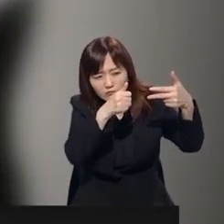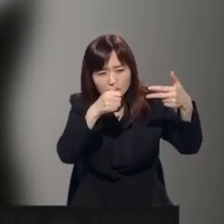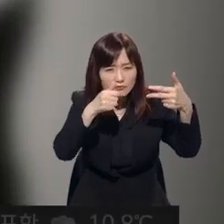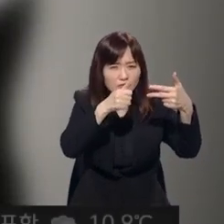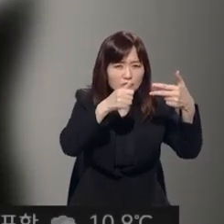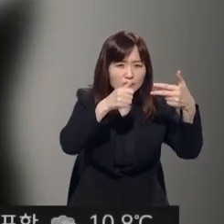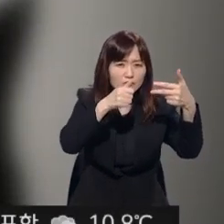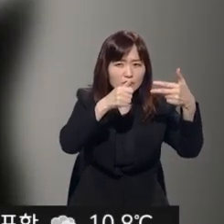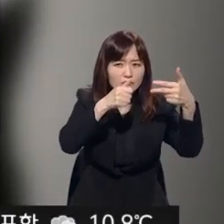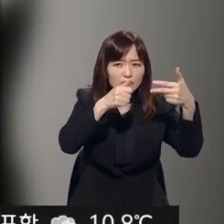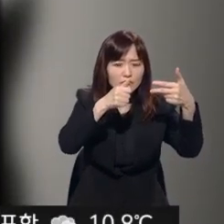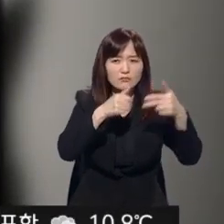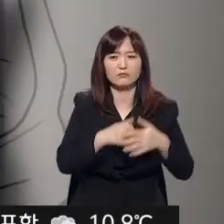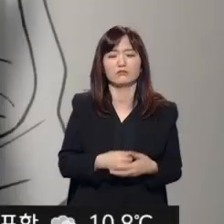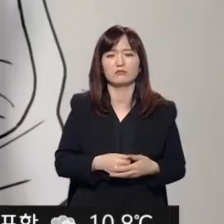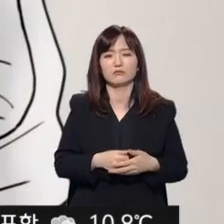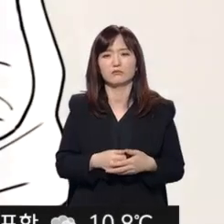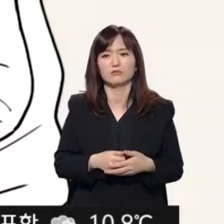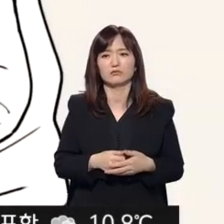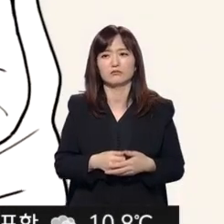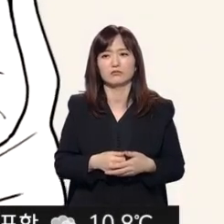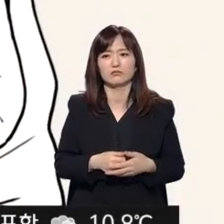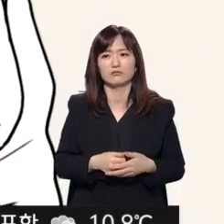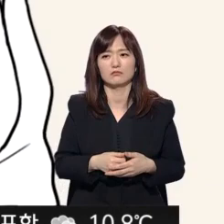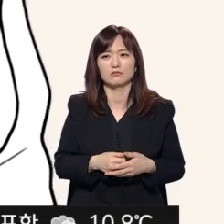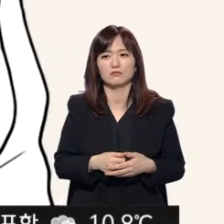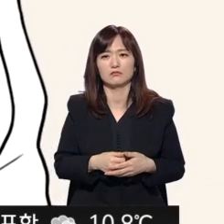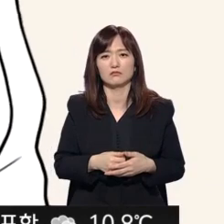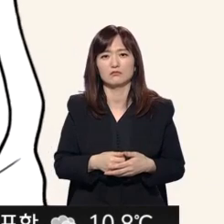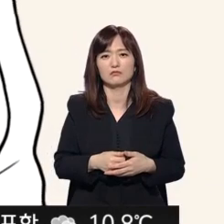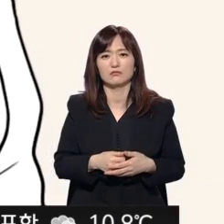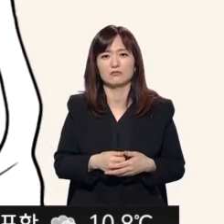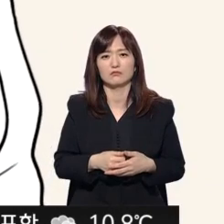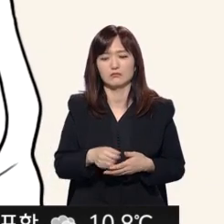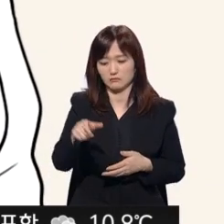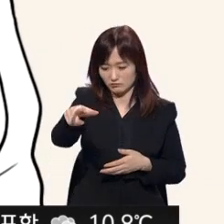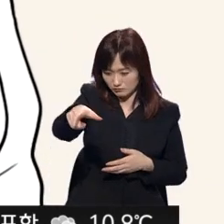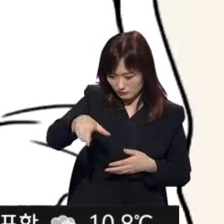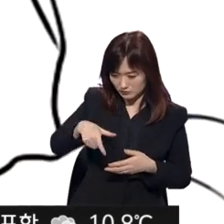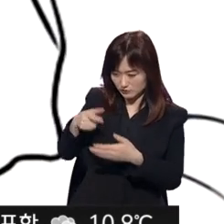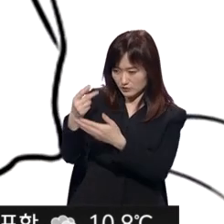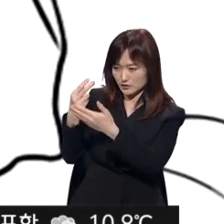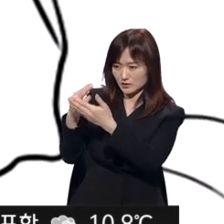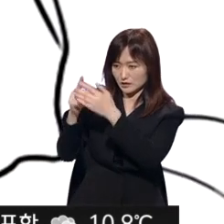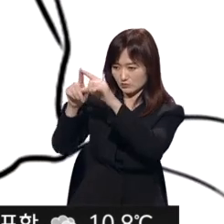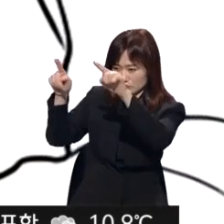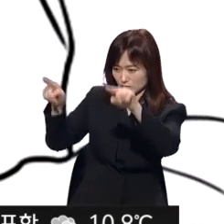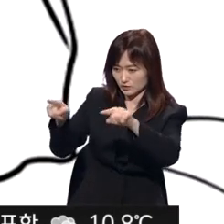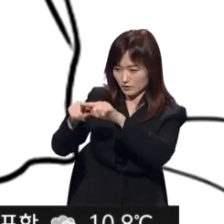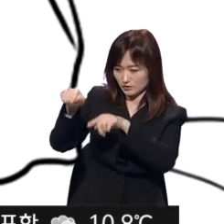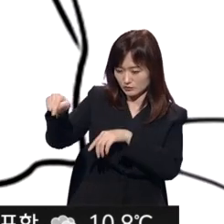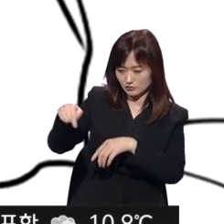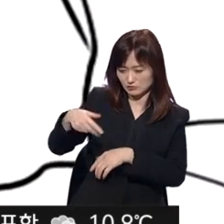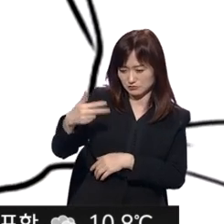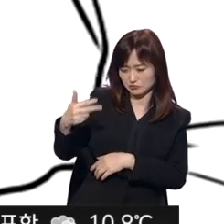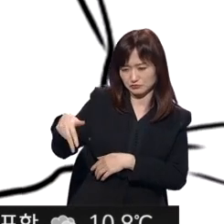하고이 복도 틀 창틀에 소변이 좀 뿌려져 있는 일까지 벌어졌다는 겁니다